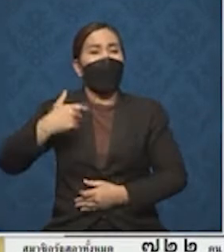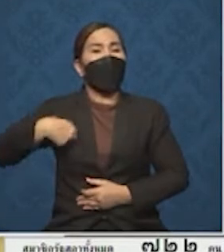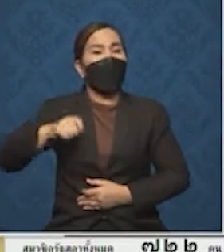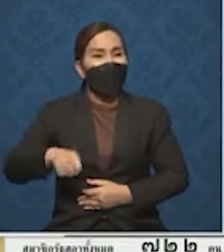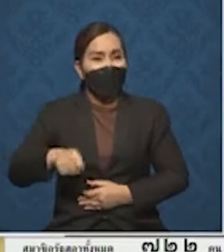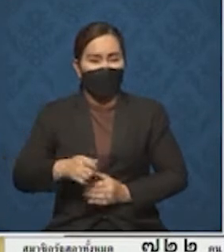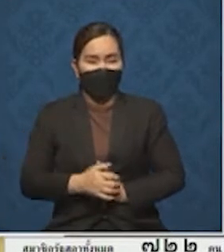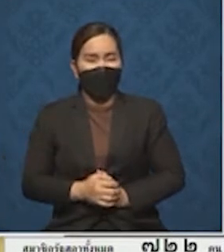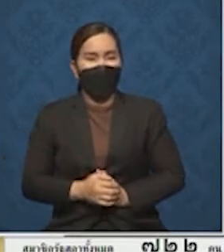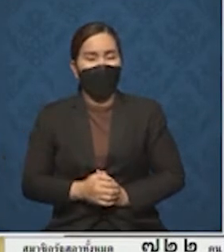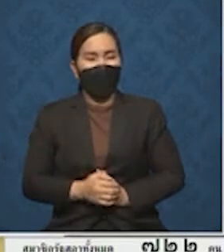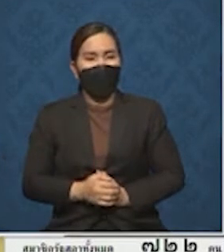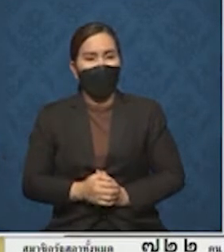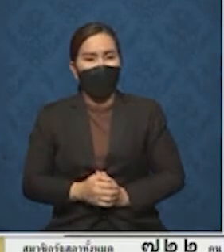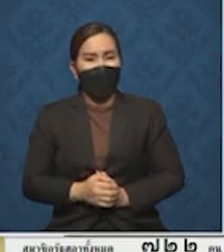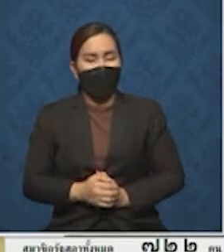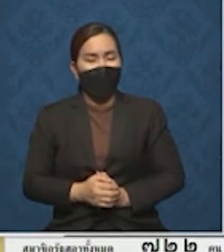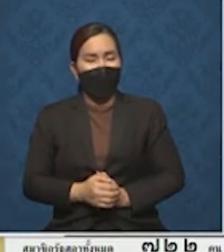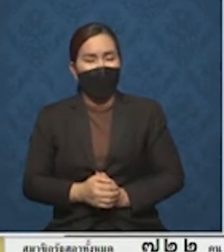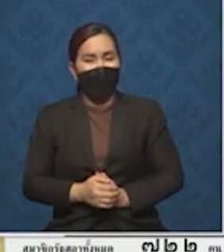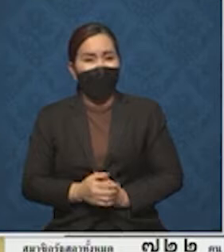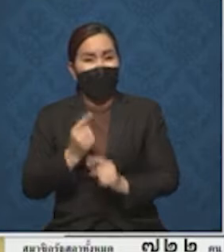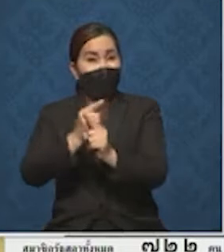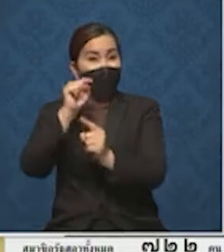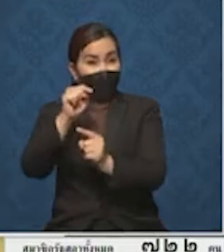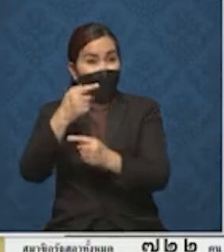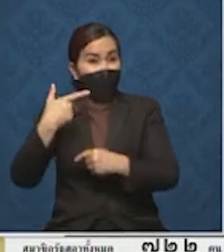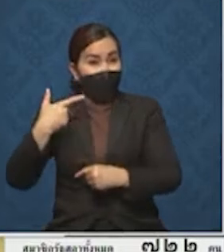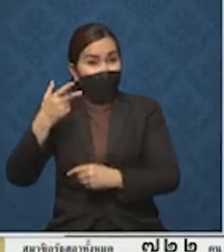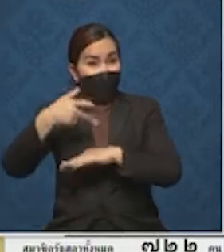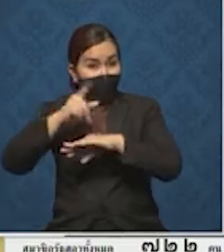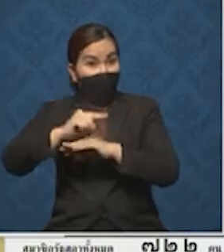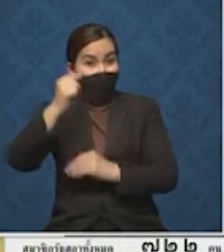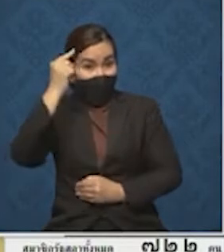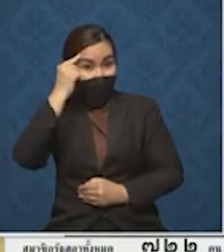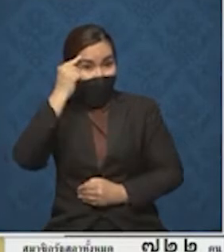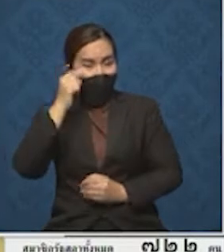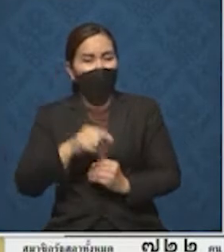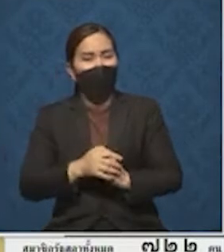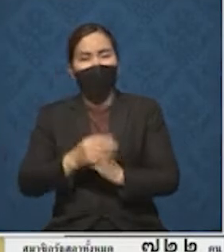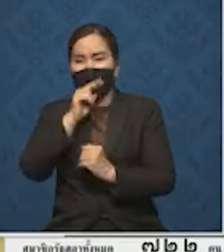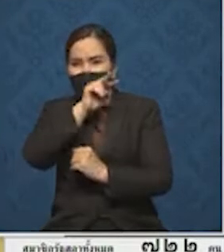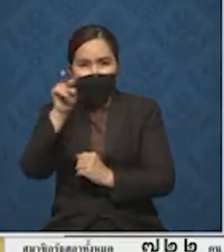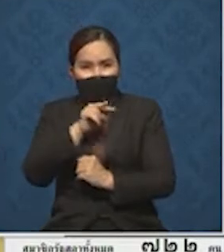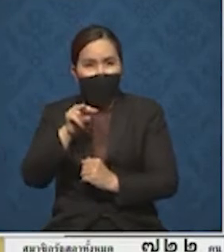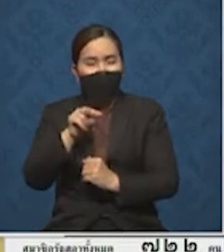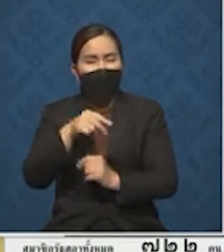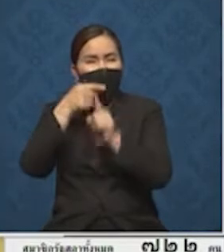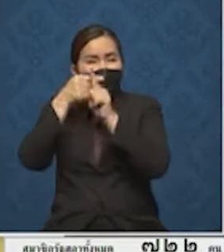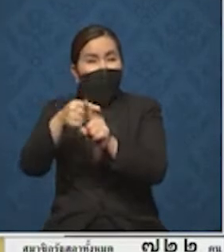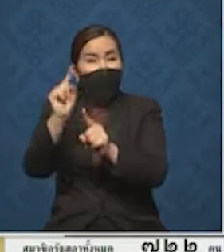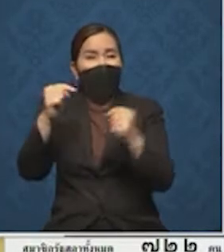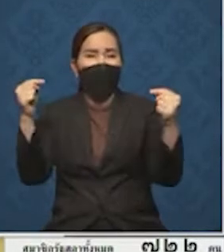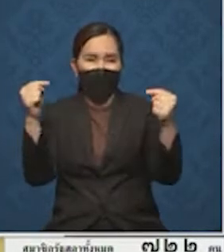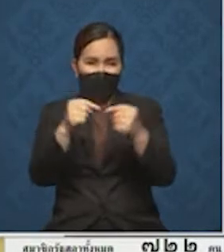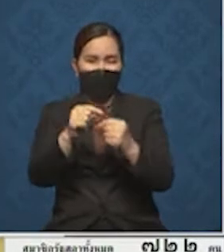ท่ปทานทราไหมว่าในคำวนิจฉัยนั้นเขาไปมองที่มาตร